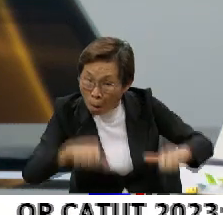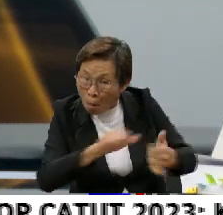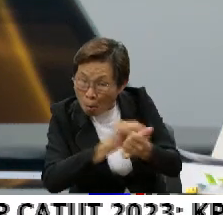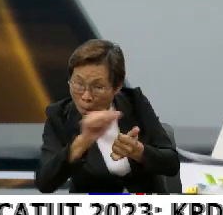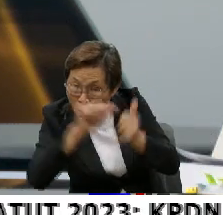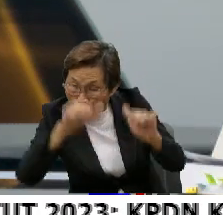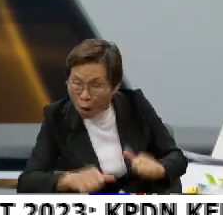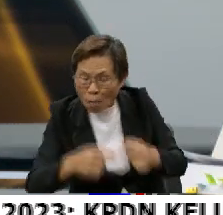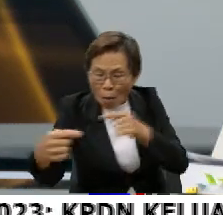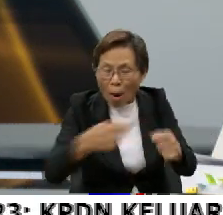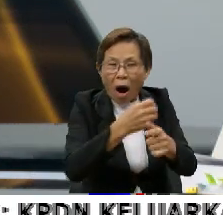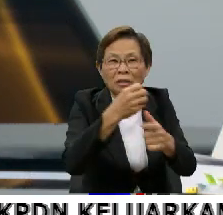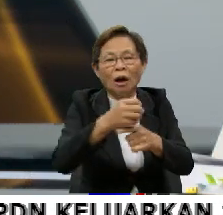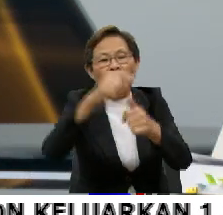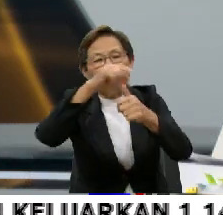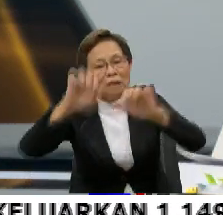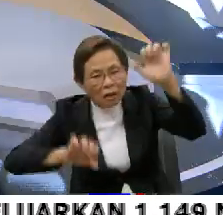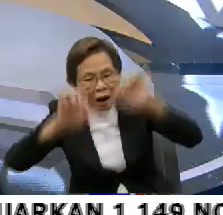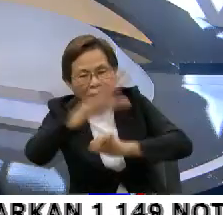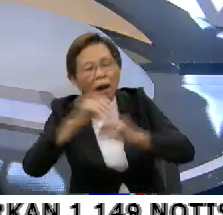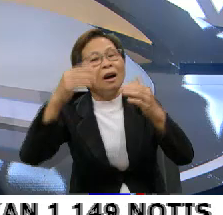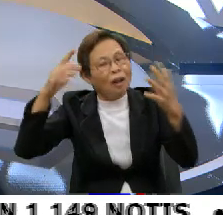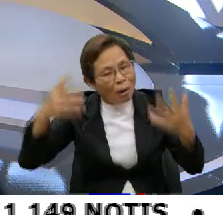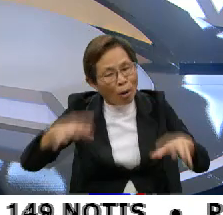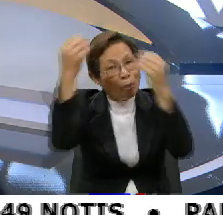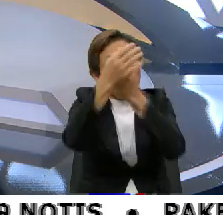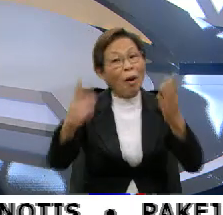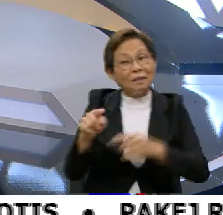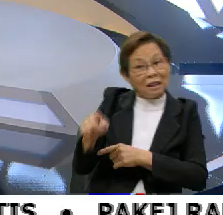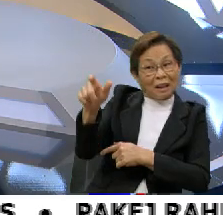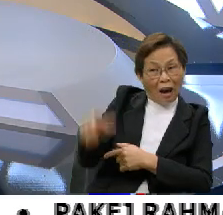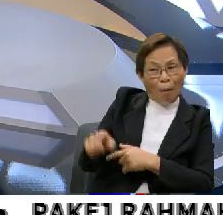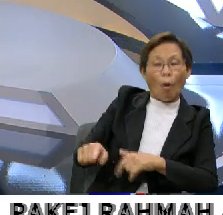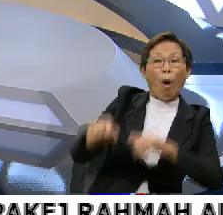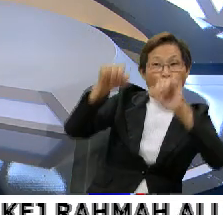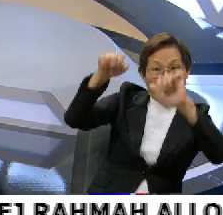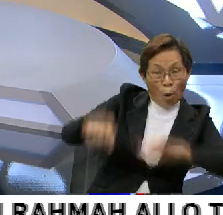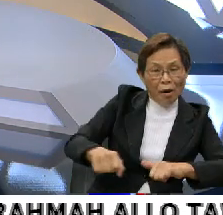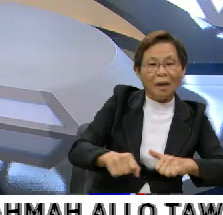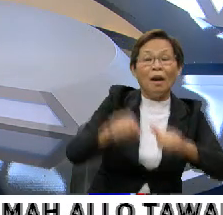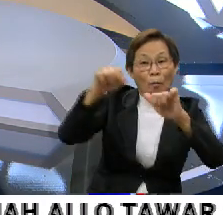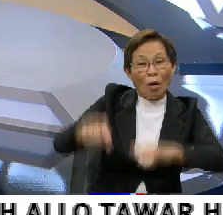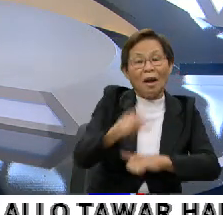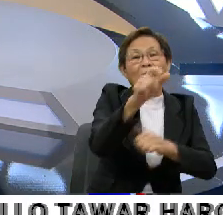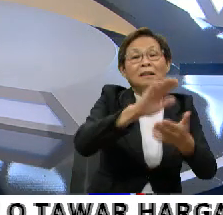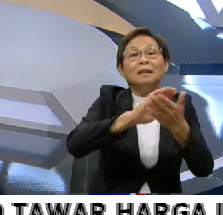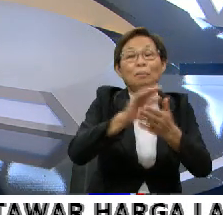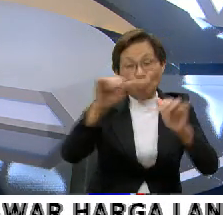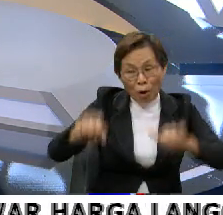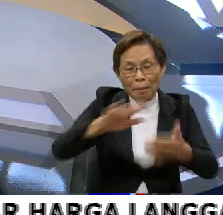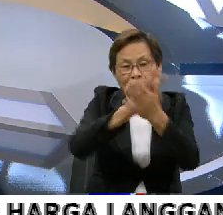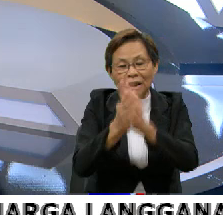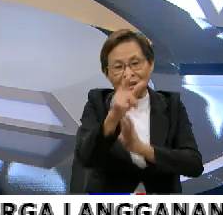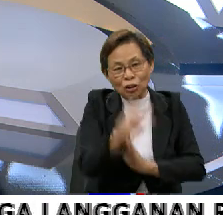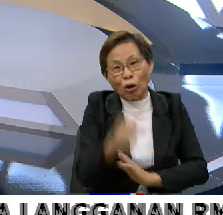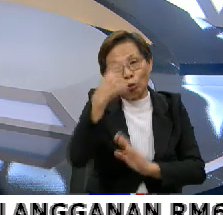akan dinilai dan kemudian baru akan diumumkan Adakah memberi ke akan mampu untuk menyandang jawatan tersebut sebagai calon